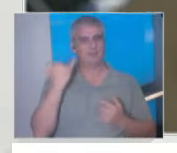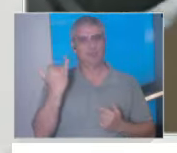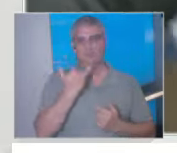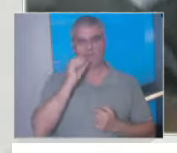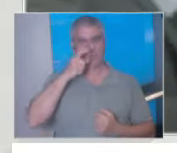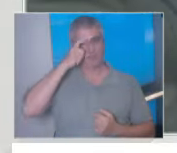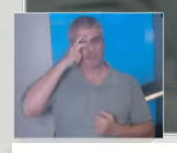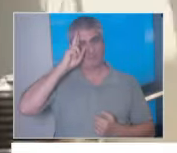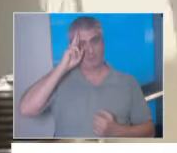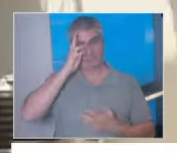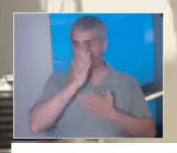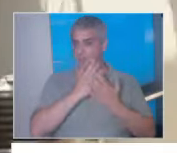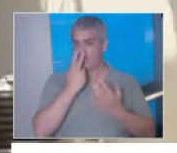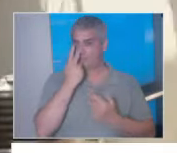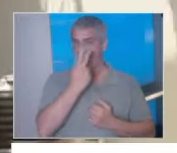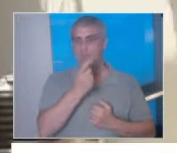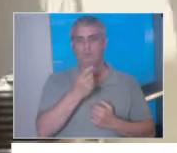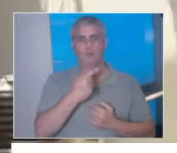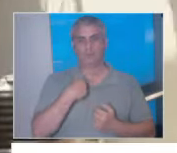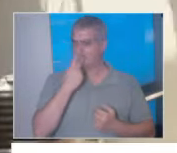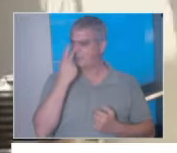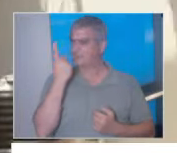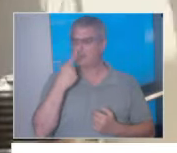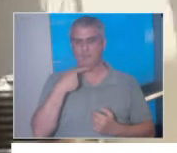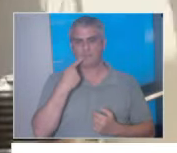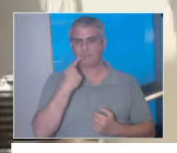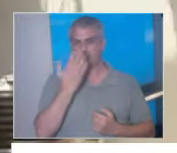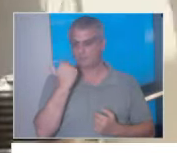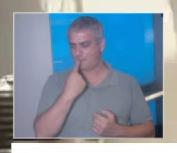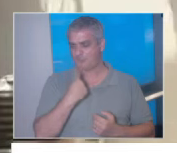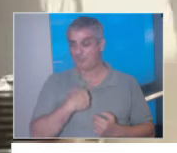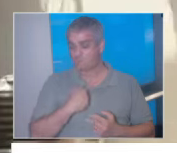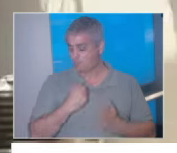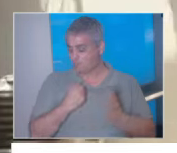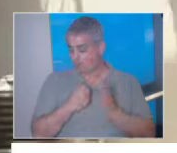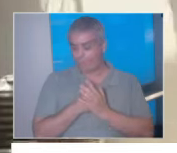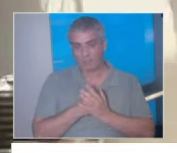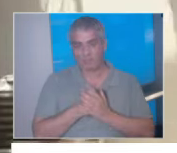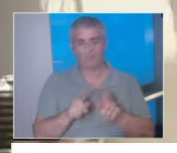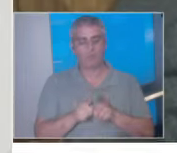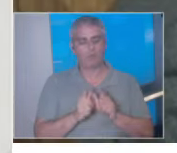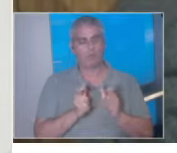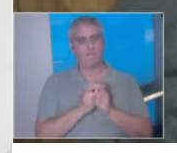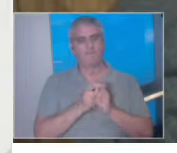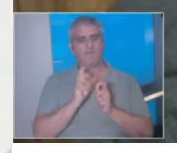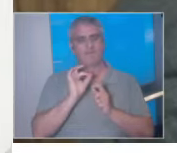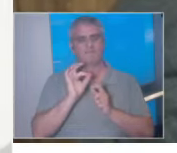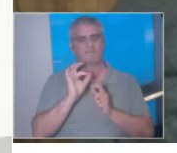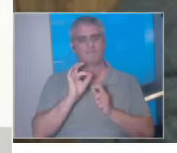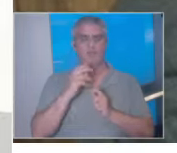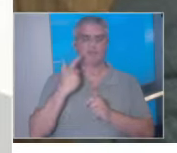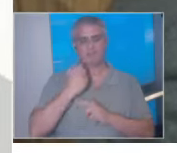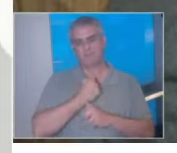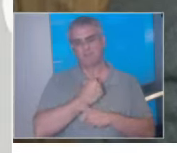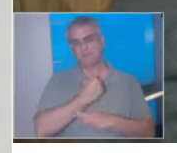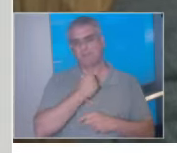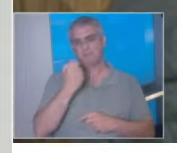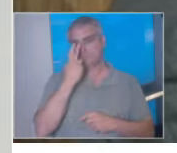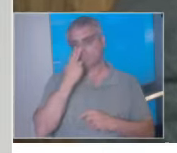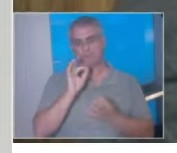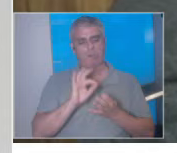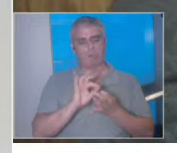של בגין, שחלקם ראו בו. אני ראיתי את אחד הפרשנים שאמרו שעד אז זה היה כמו מפלגה של פייגלין בכנסת. כלומר, ראו